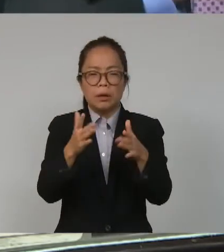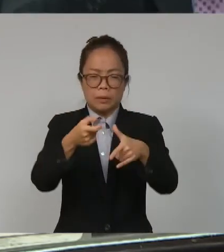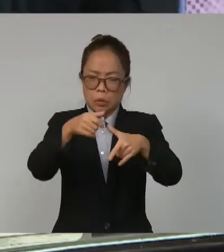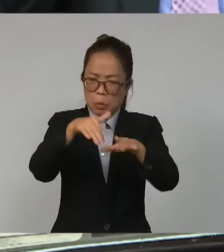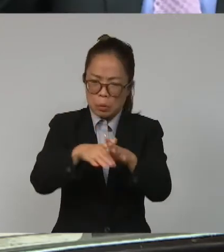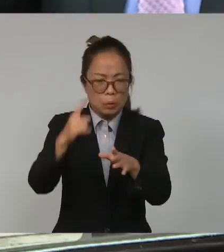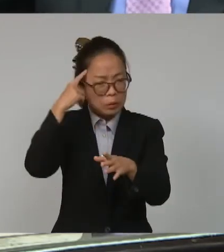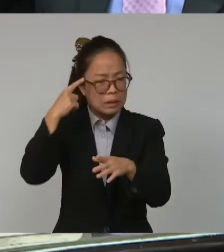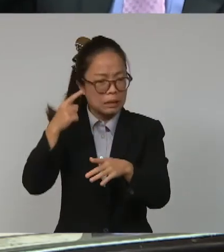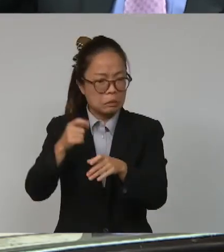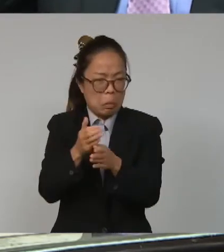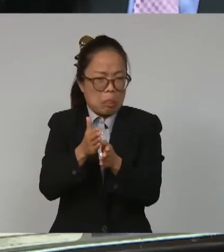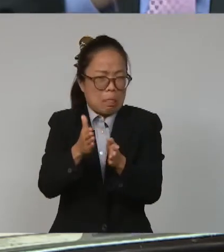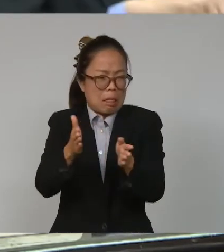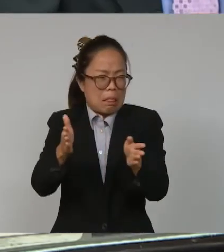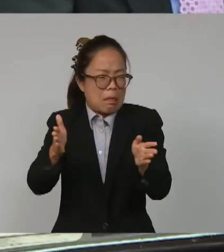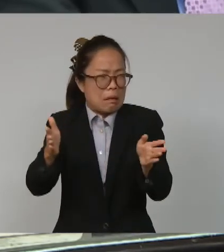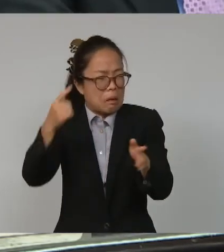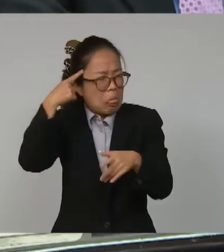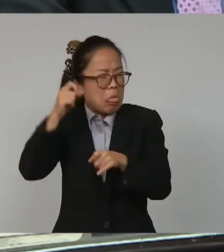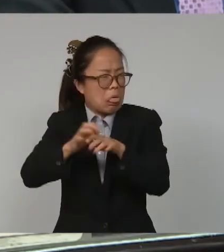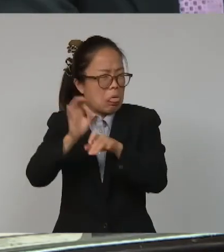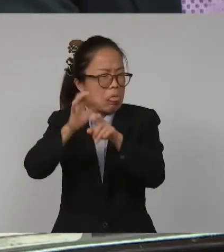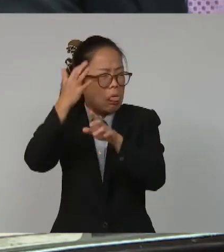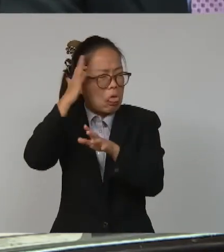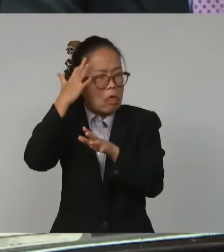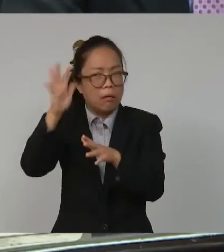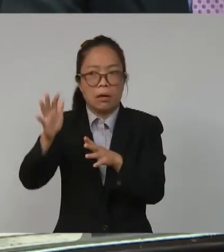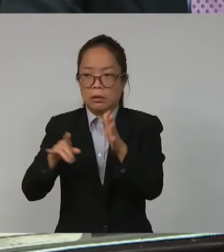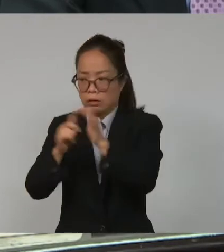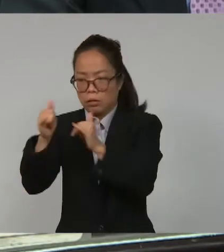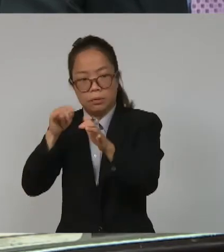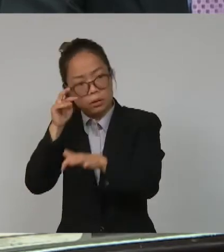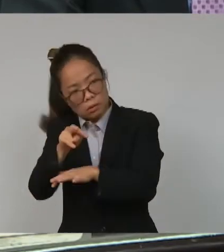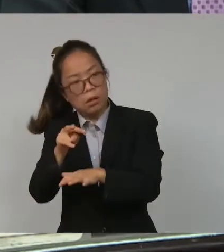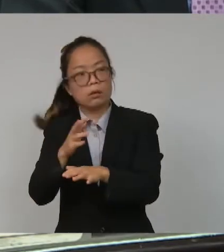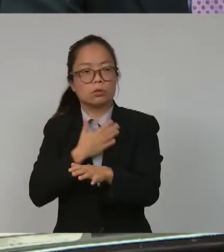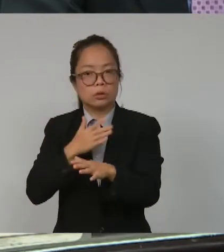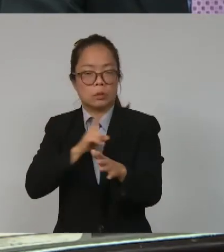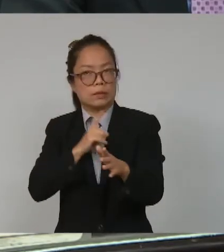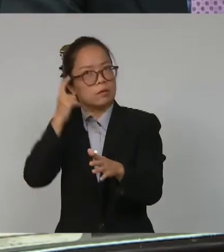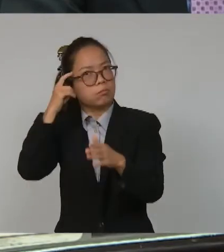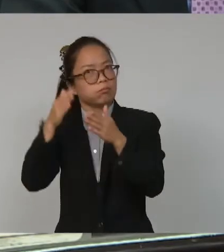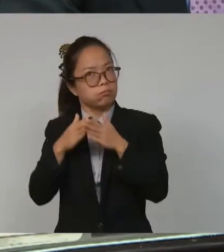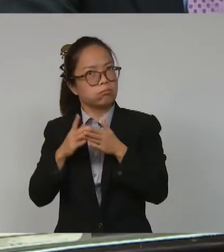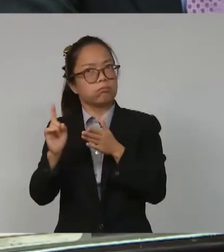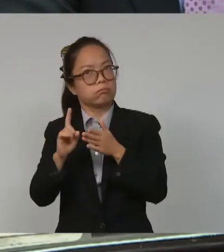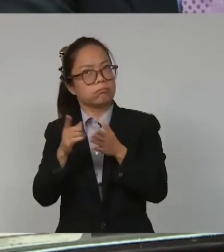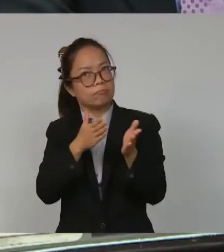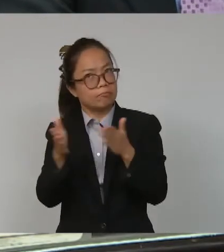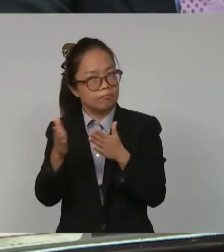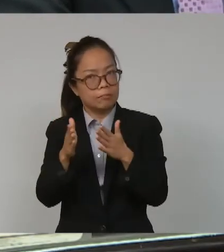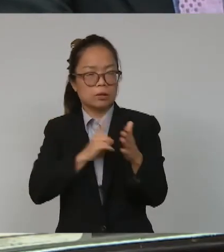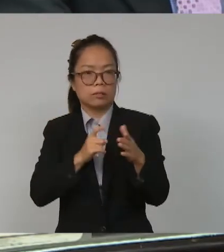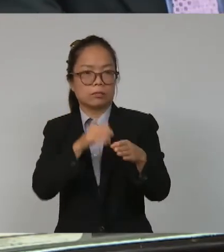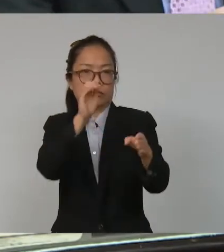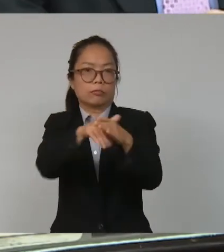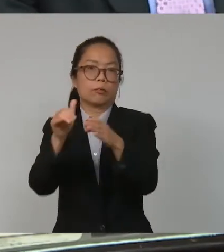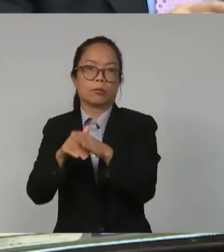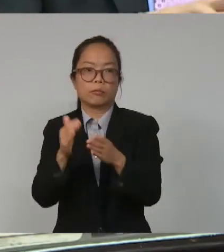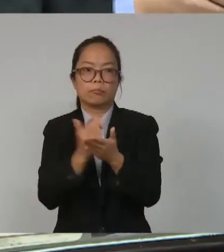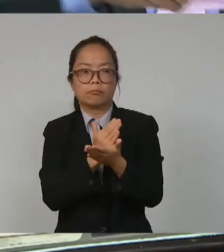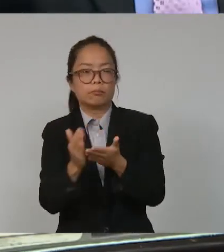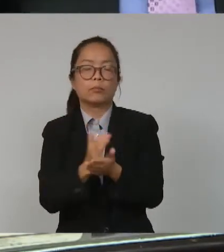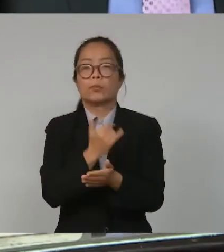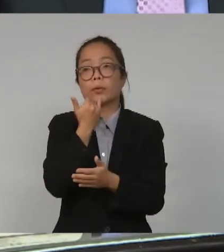投过度的复杂化，啊，让人民可以直接依他自己的意志来做行使、来做判断。